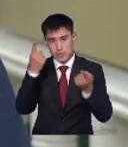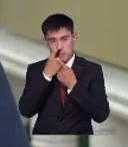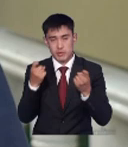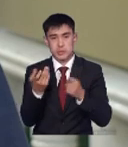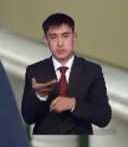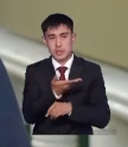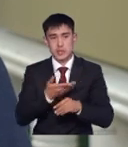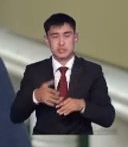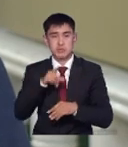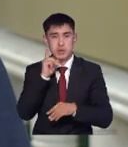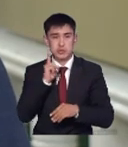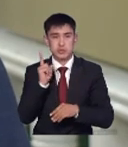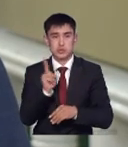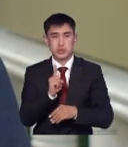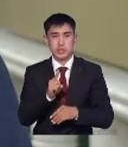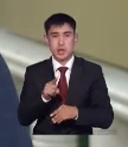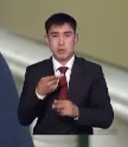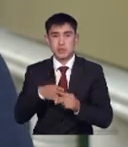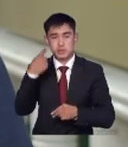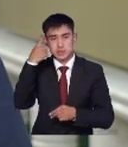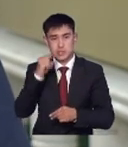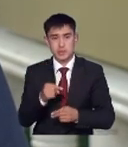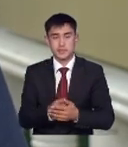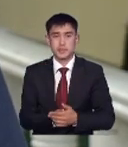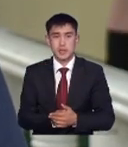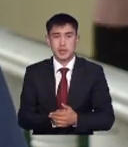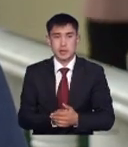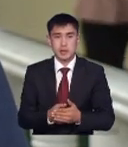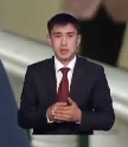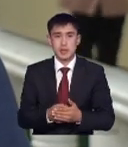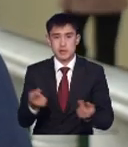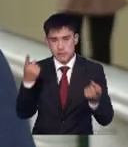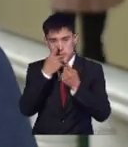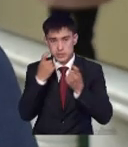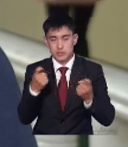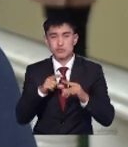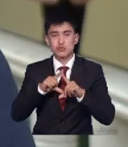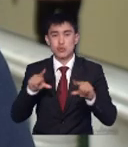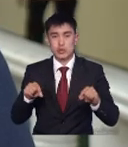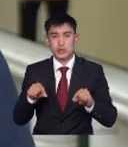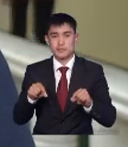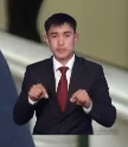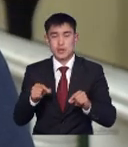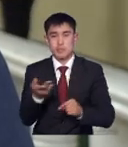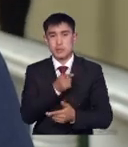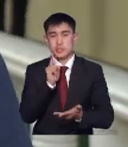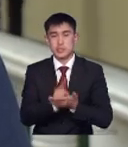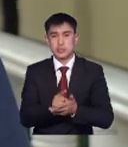для нашей молодежи, чтобы они об этом знали, приносить информацию в школы. Мы